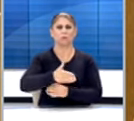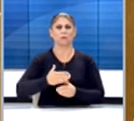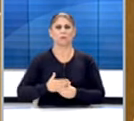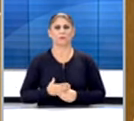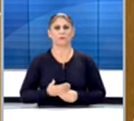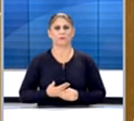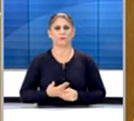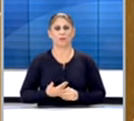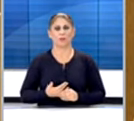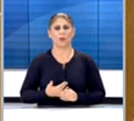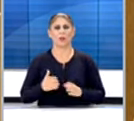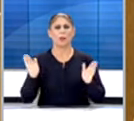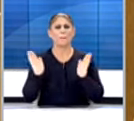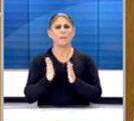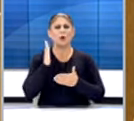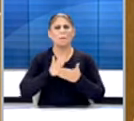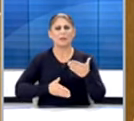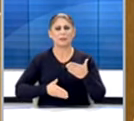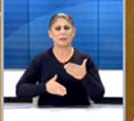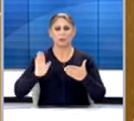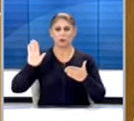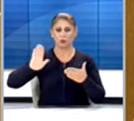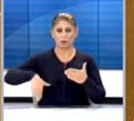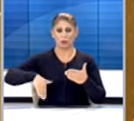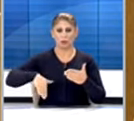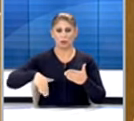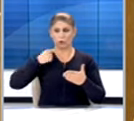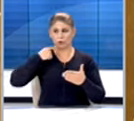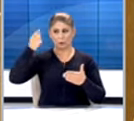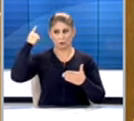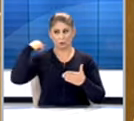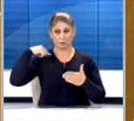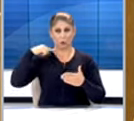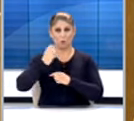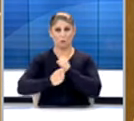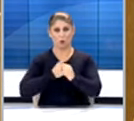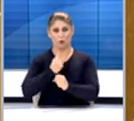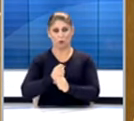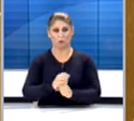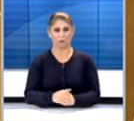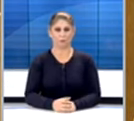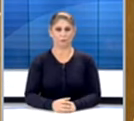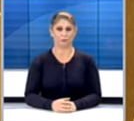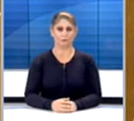στους μικρομεσαίους στο τέλος της περασμένης χρονιάς.